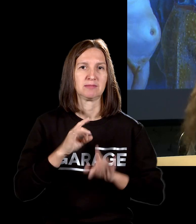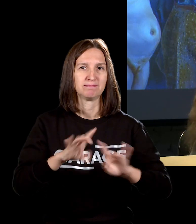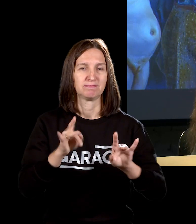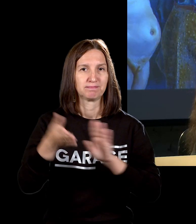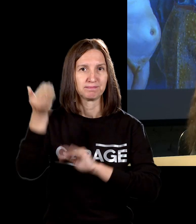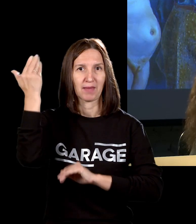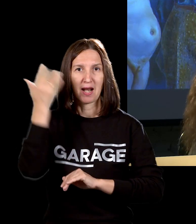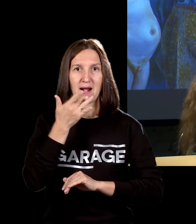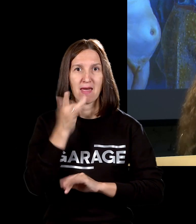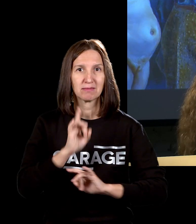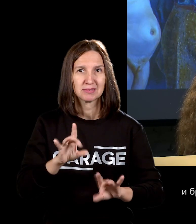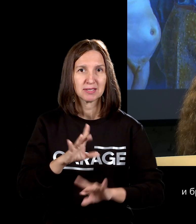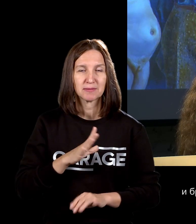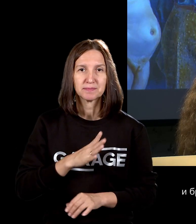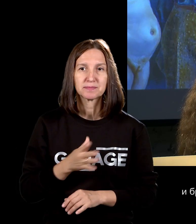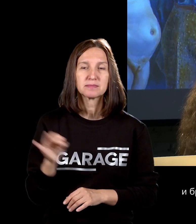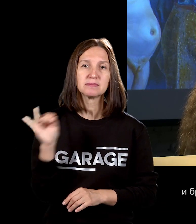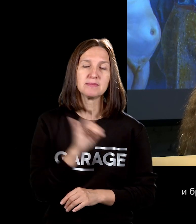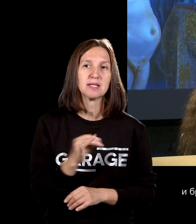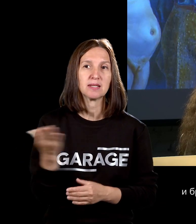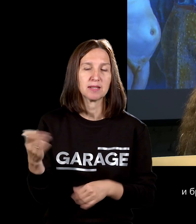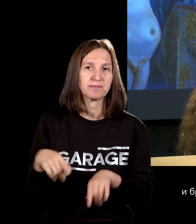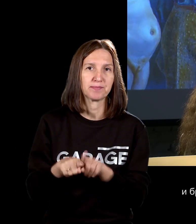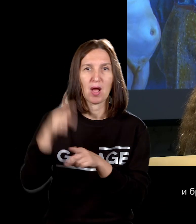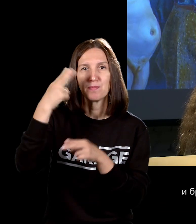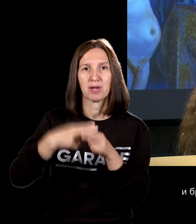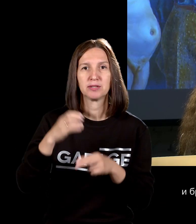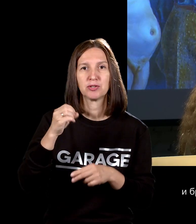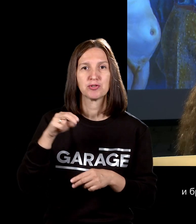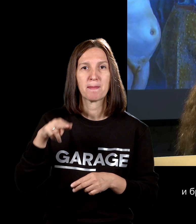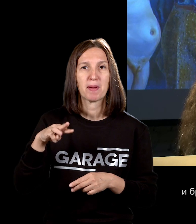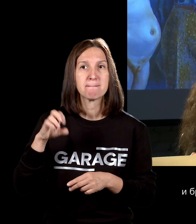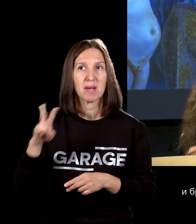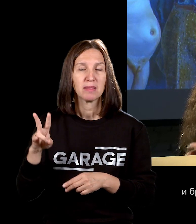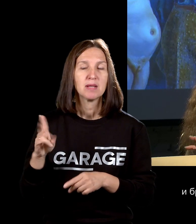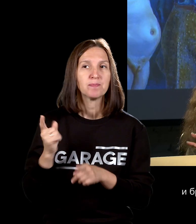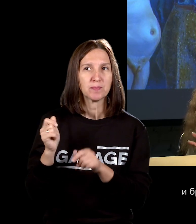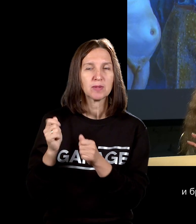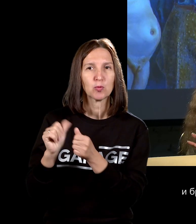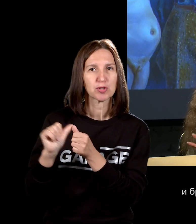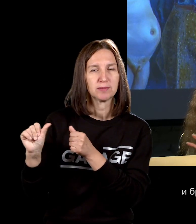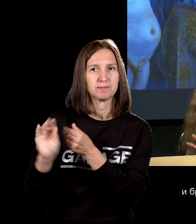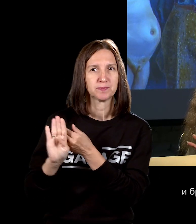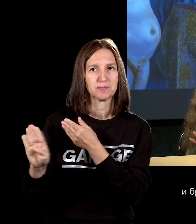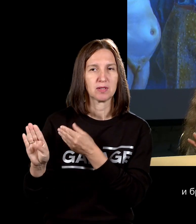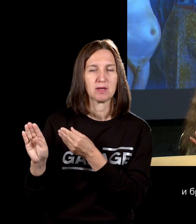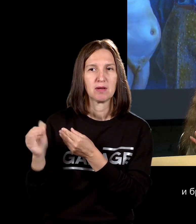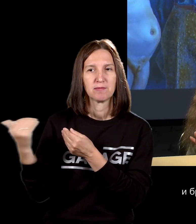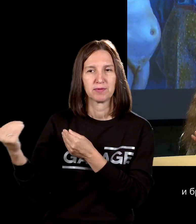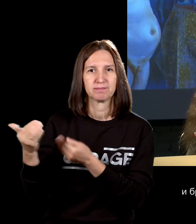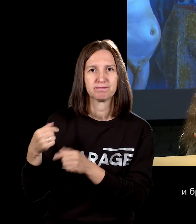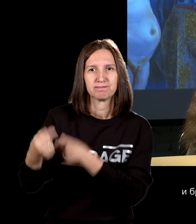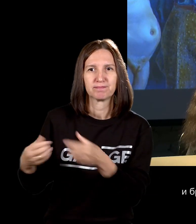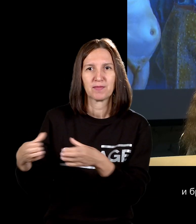из предыдущих лекций, и братья Чепмены, что опять-таки как бы ставит их немножко особняком в